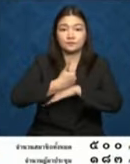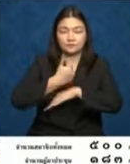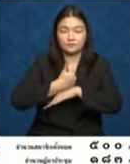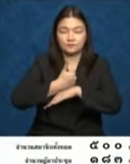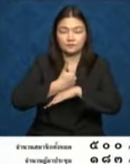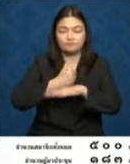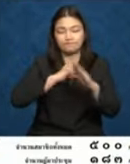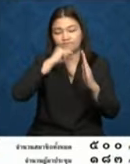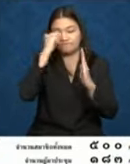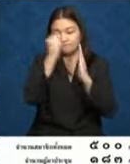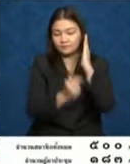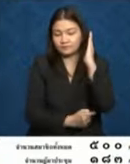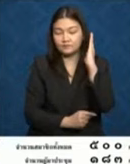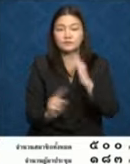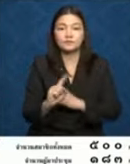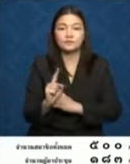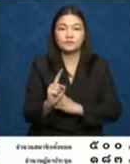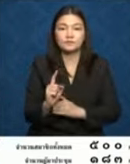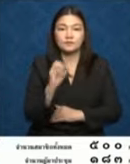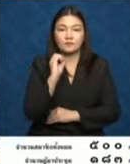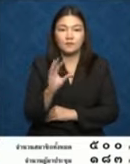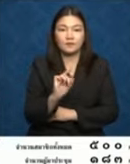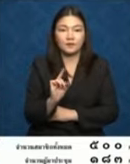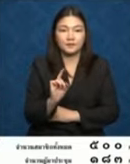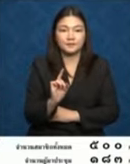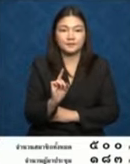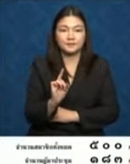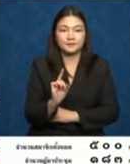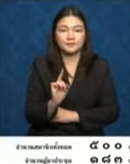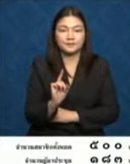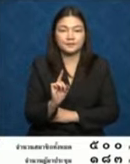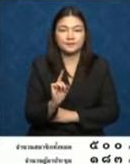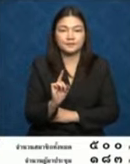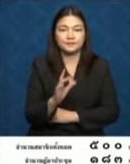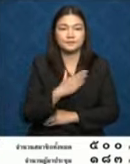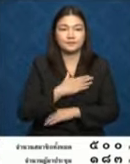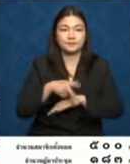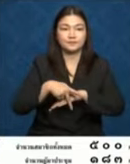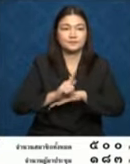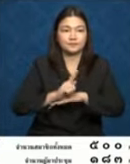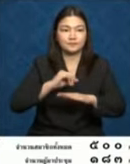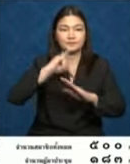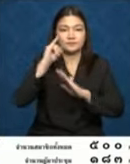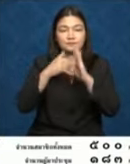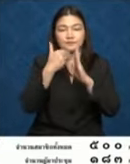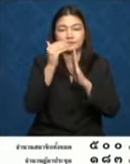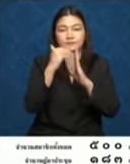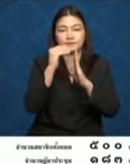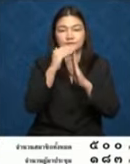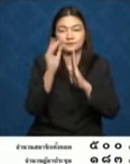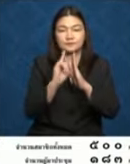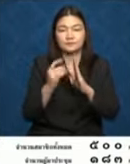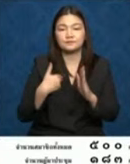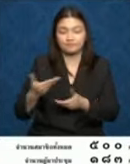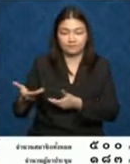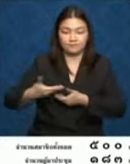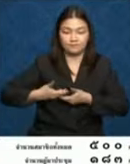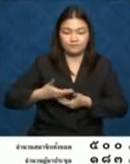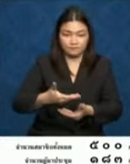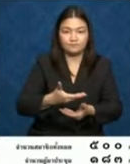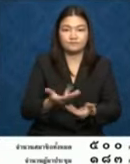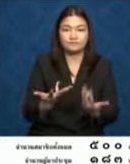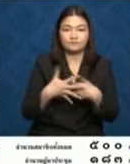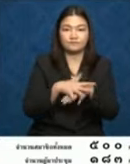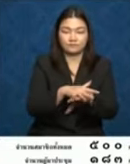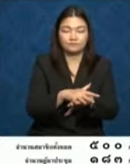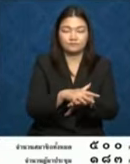ครับท่านกำนันรัฐการจันทนูครับประธาน17จังหวัดภาคเหนือนะครับได้เชิญผมแล้วก็ท่านว่าที่ร้อยตรีวง